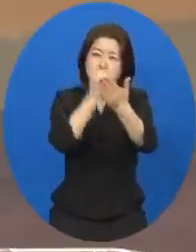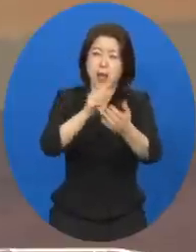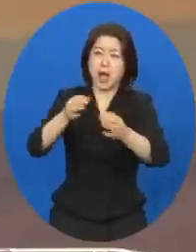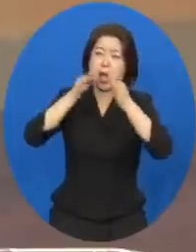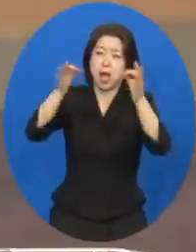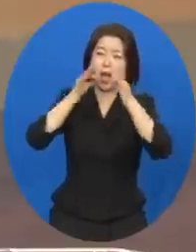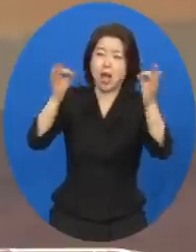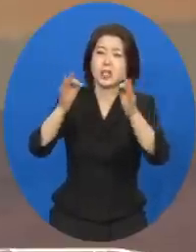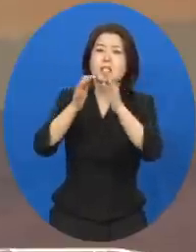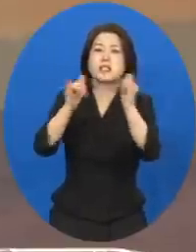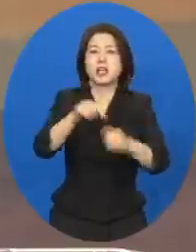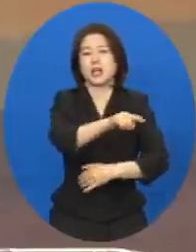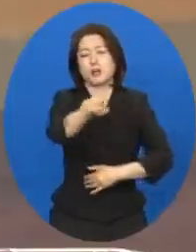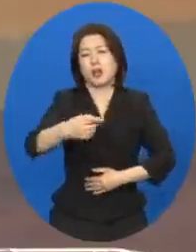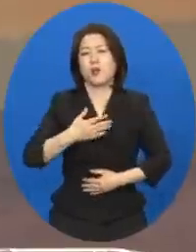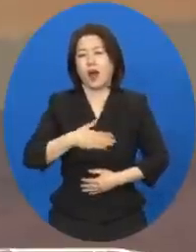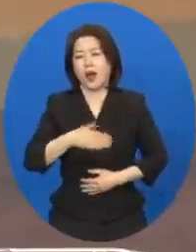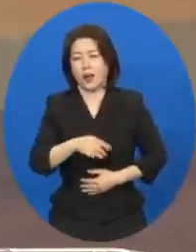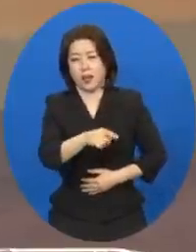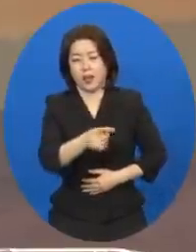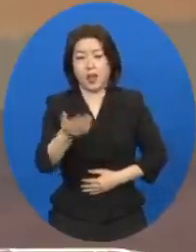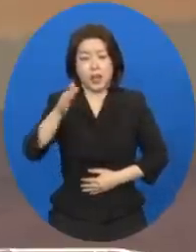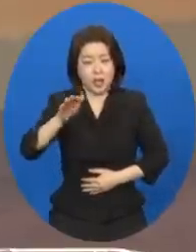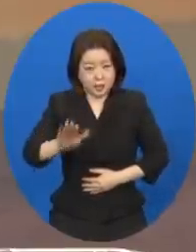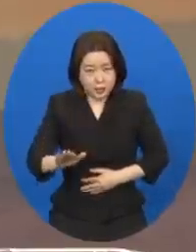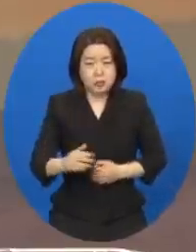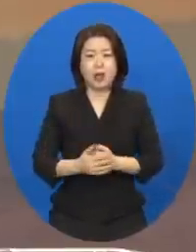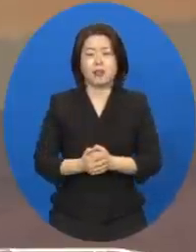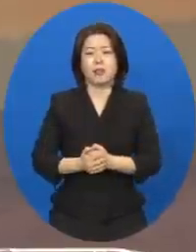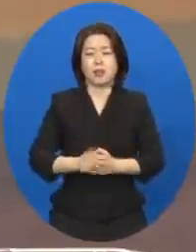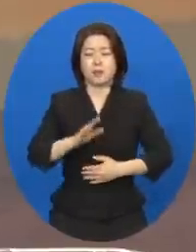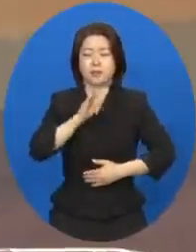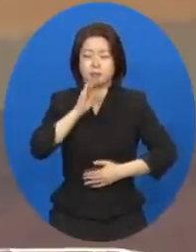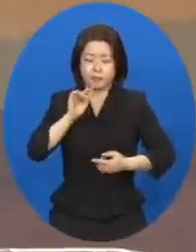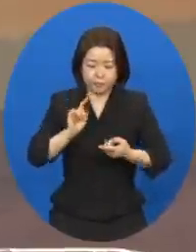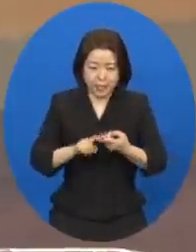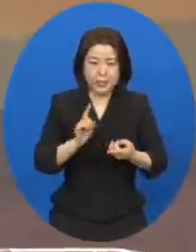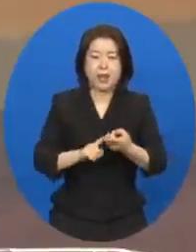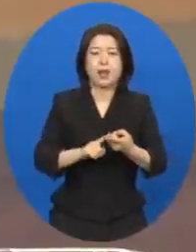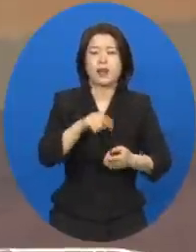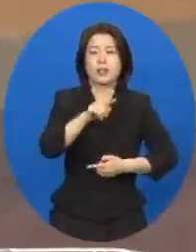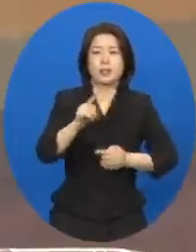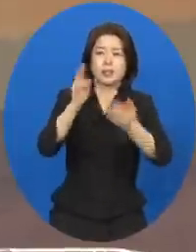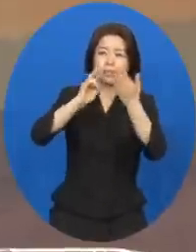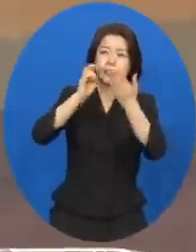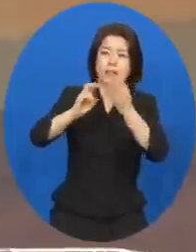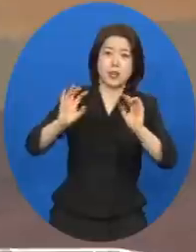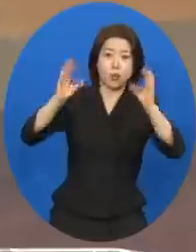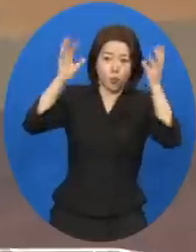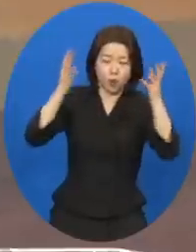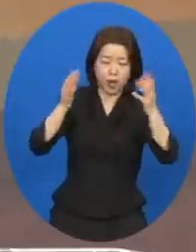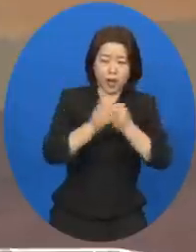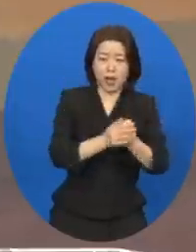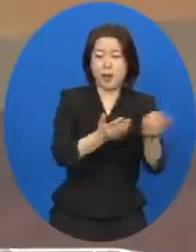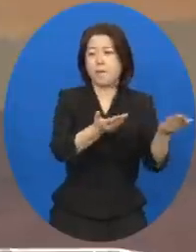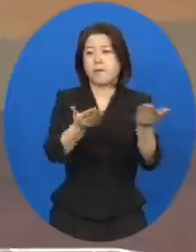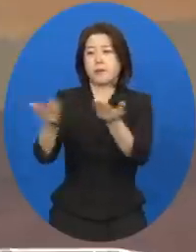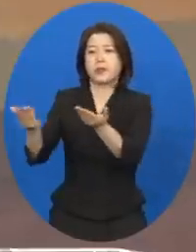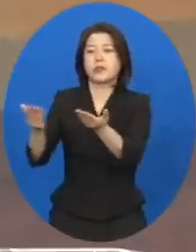사람들이라는 사실을. 그렇지만 마땅히 이런 찬양이 드려져야